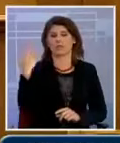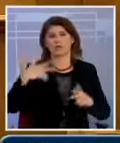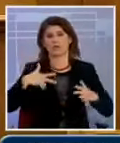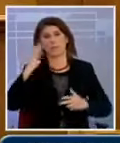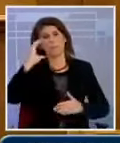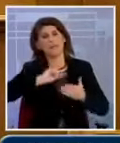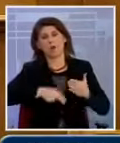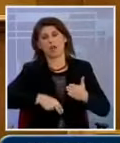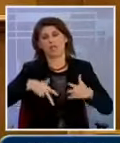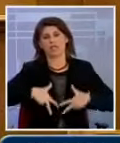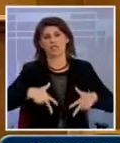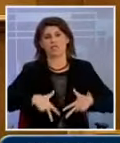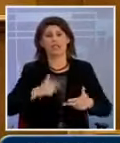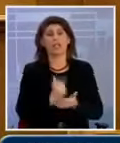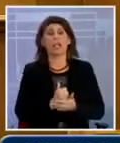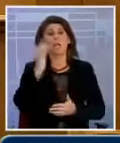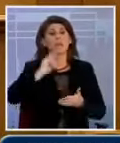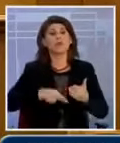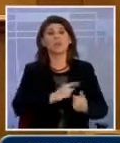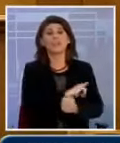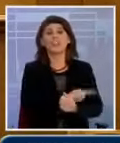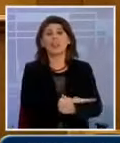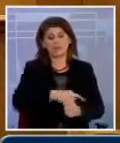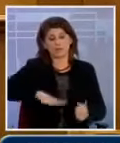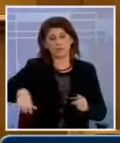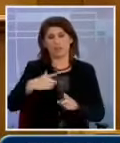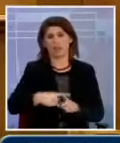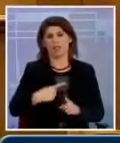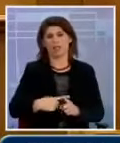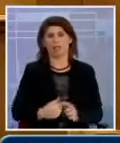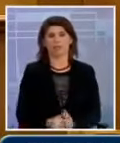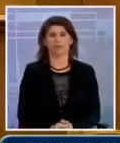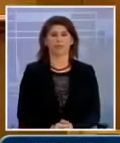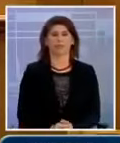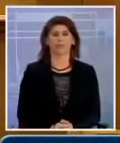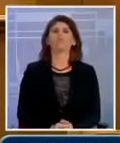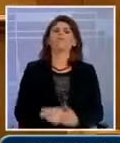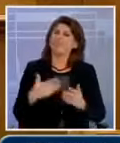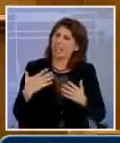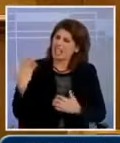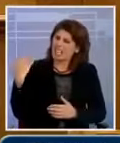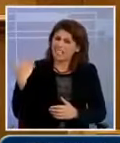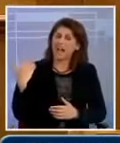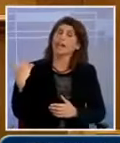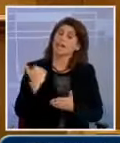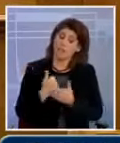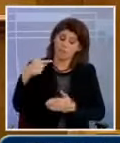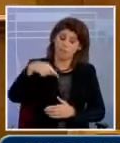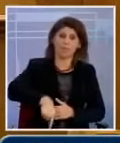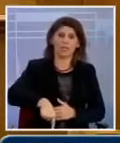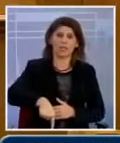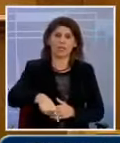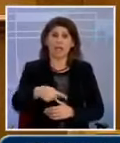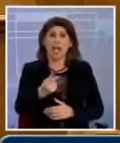προηγούμενης μνημονιακής κυβέρνησης και των μνημονιακών δυνάμεων στην πατρίδα μας. Ήταν και παραμένει τα